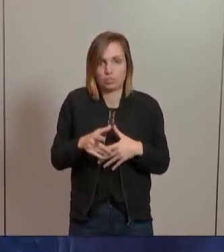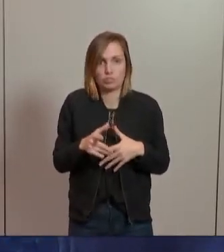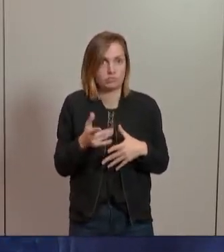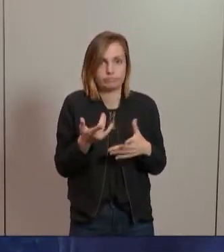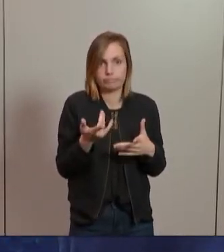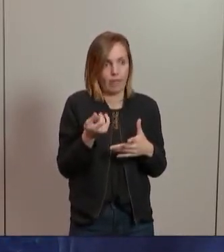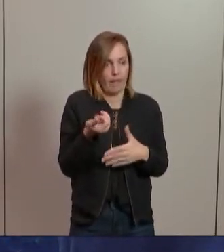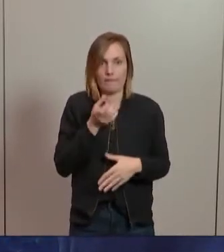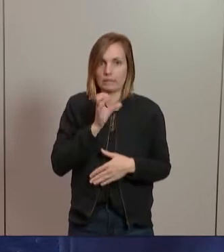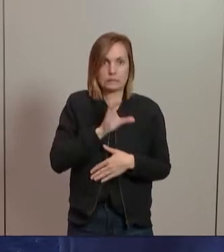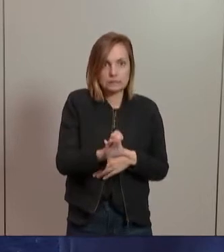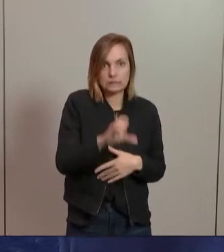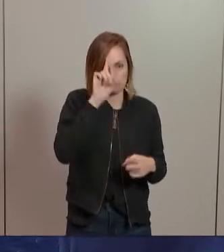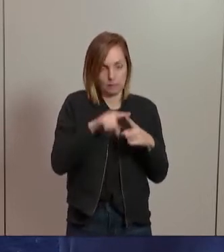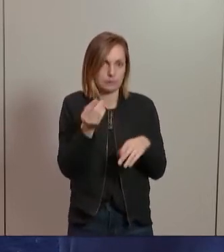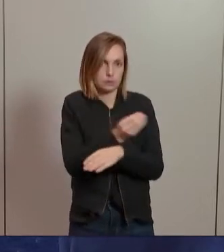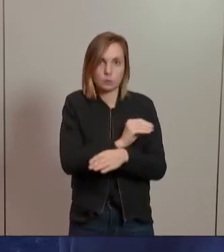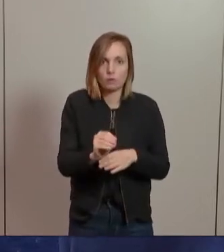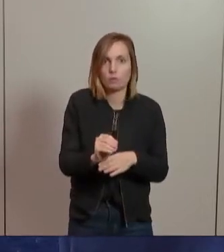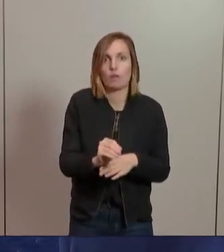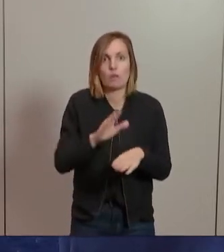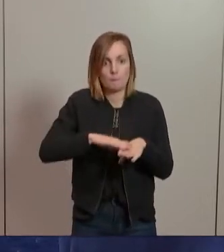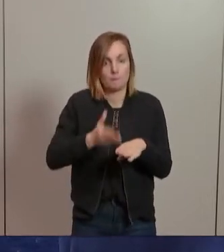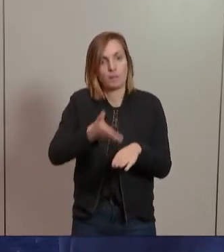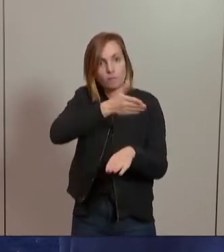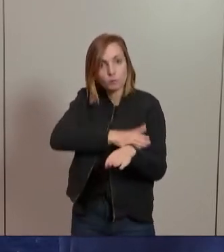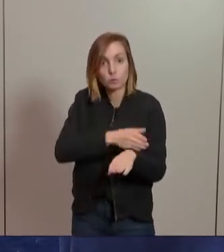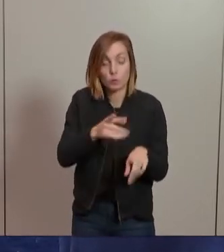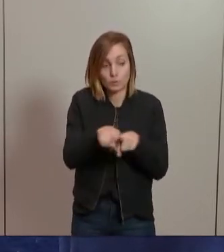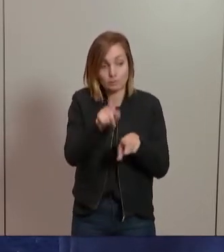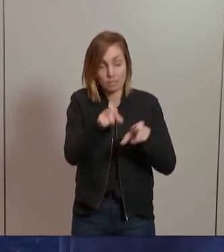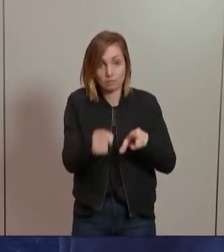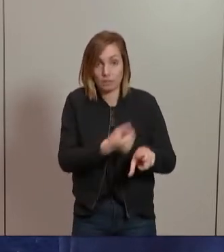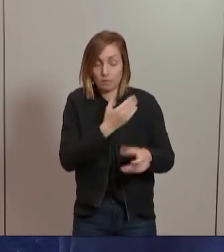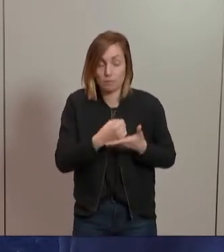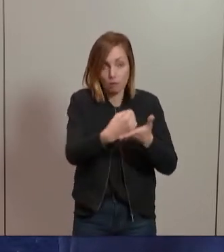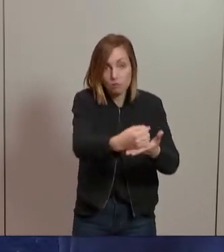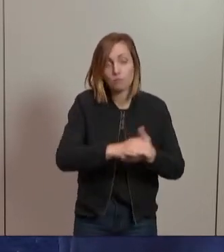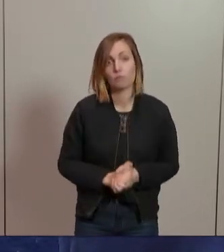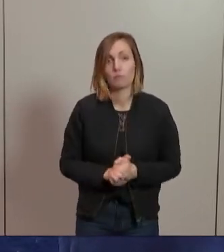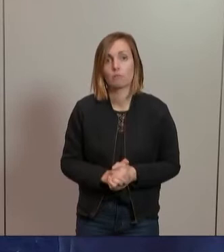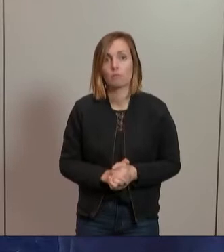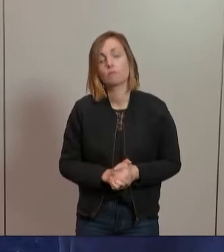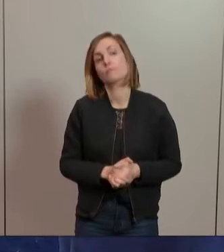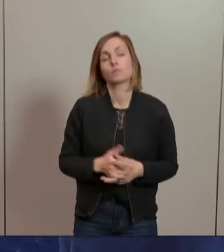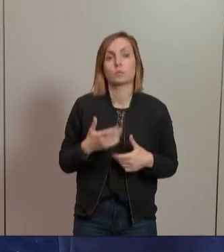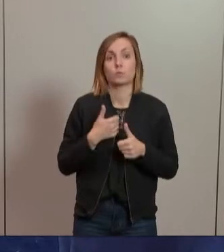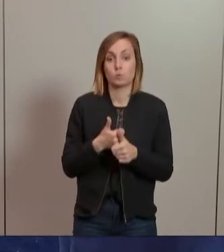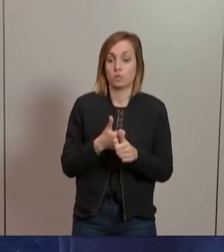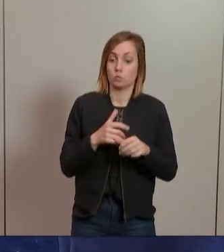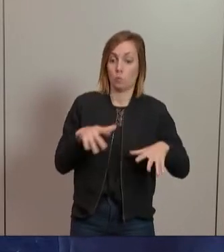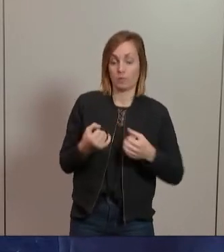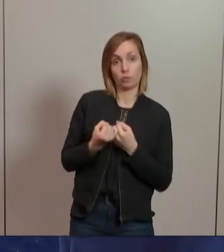l'action publique dans le champ de la sécurité, de la prévention et de l'aide aux victimes. Dans le respect des compétences des